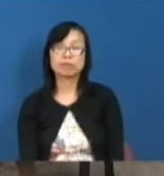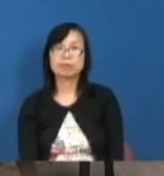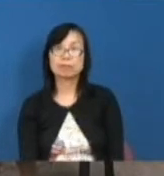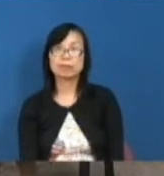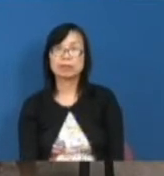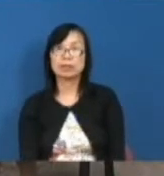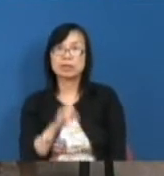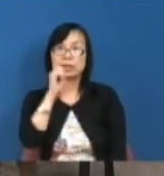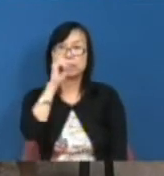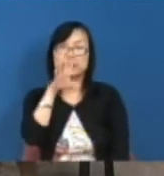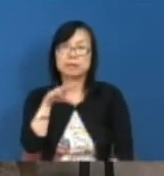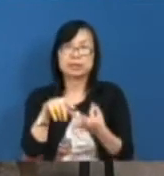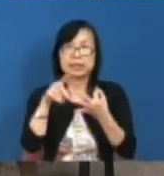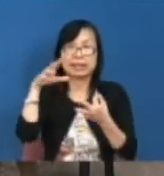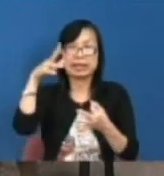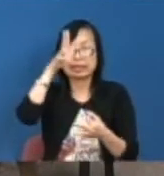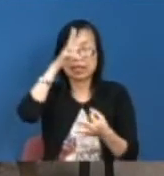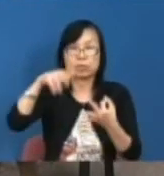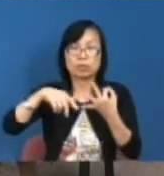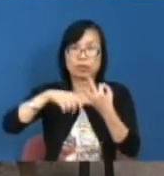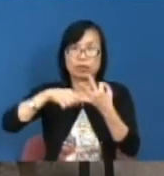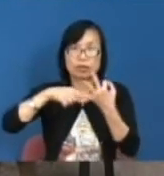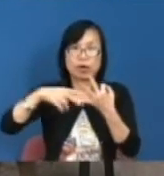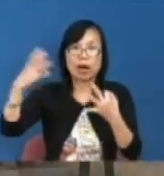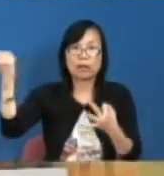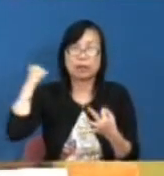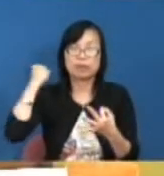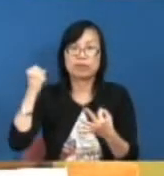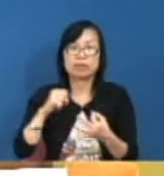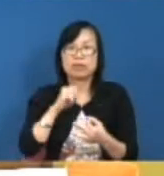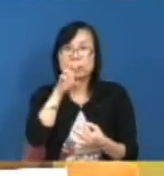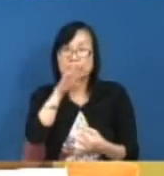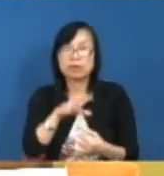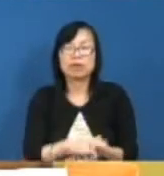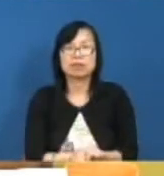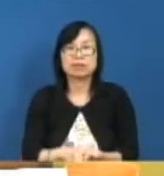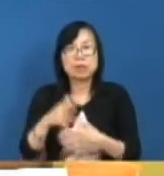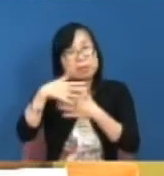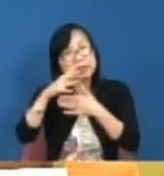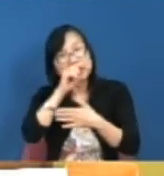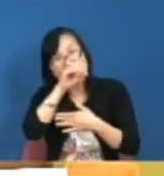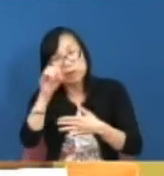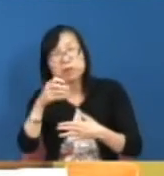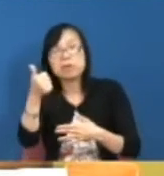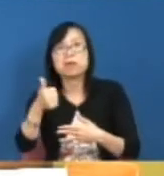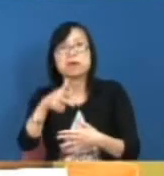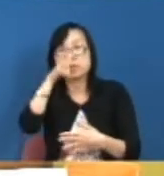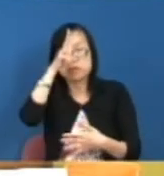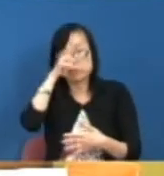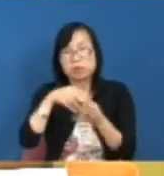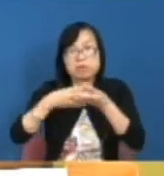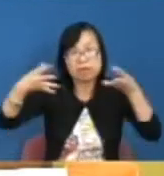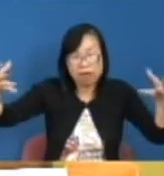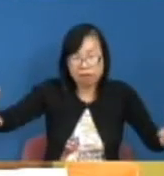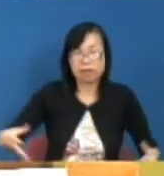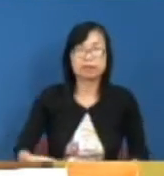你知唔知阿強講乜嘢？個個輿論都話：，唉，真係好啦。雖然間咧就官氣係大啲，咁